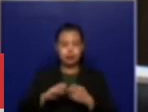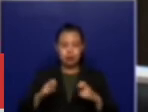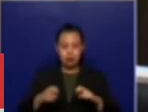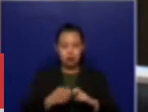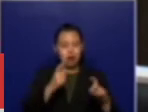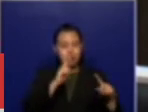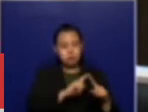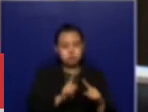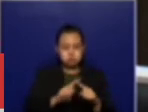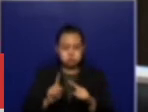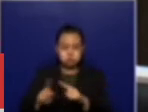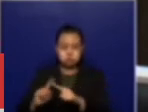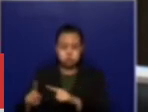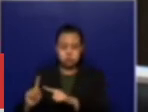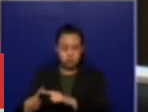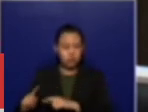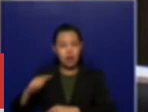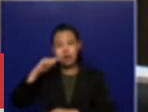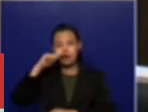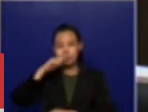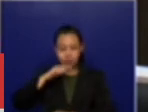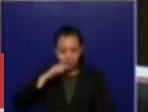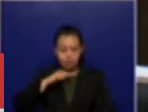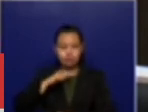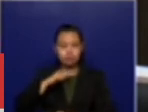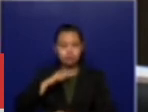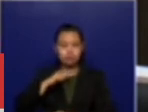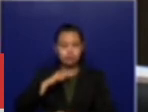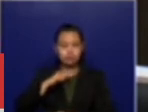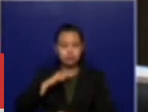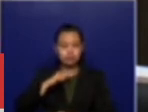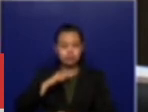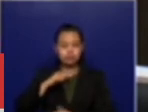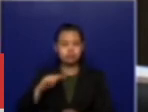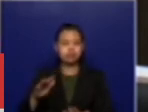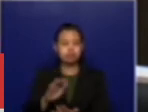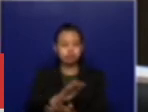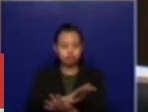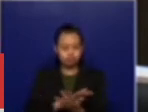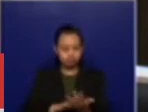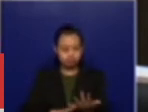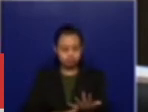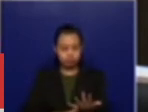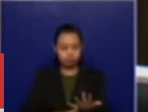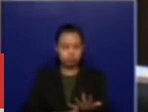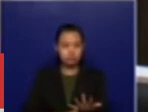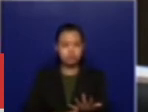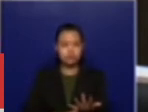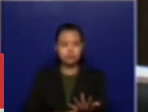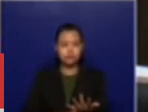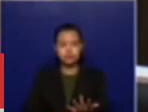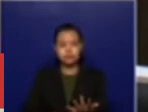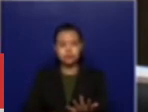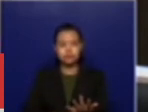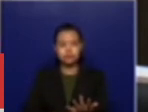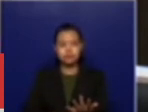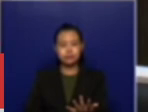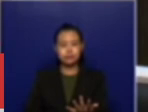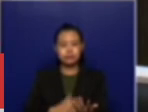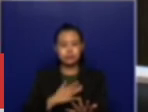ดขึ้นในบ้านเมืองเราเนี่ยนะครับเกิดขึ้นในประเทศไทยของเราเนี่ยผมเ